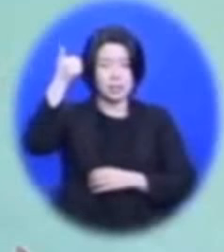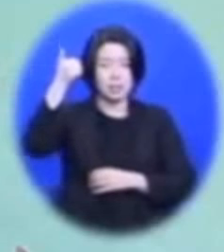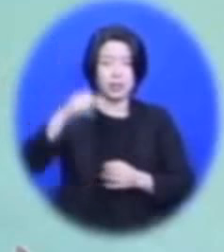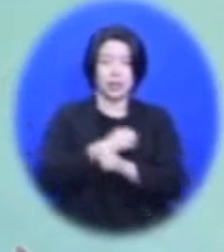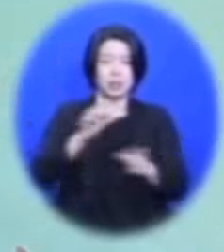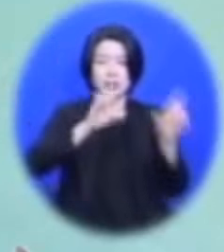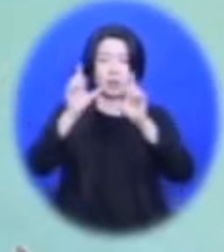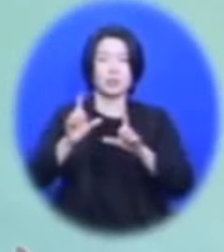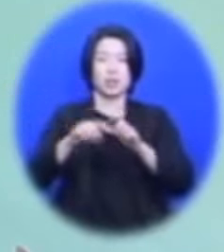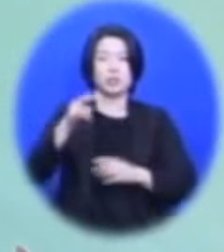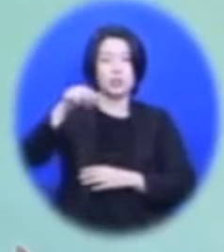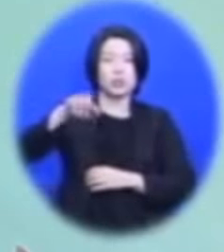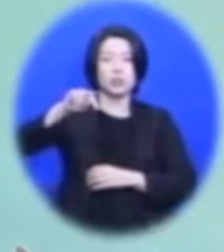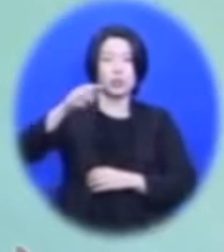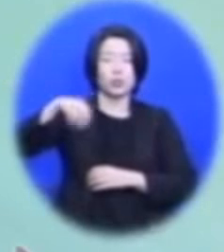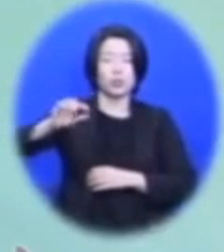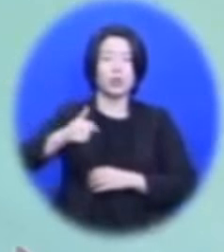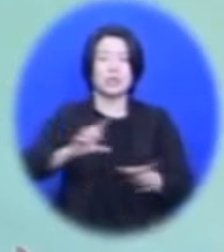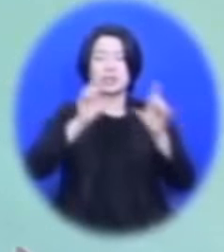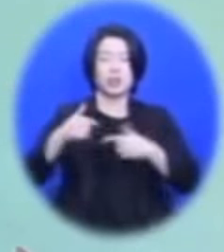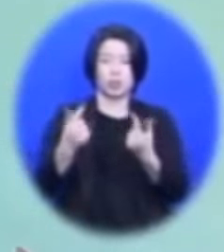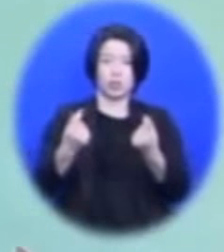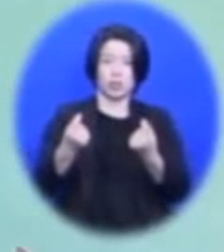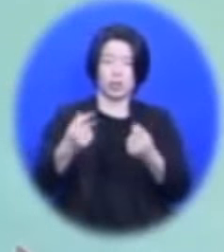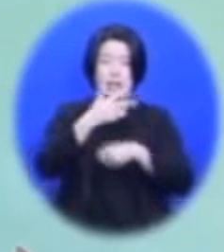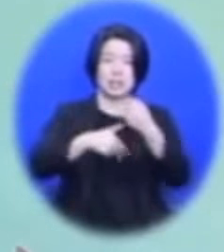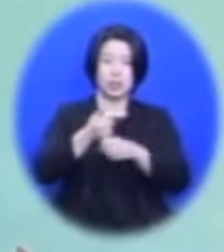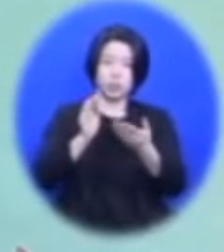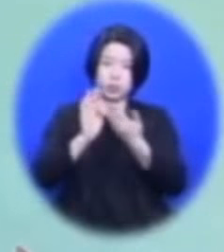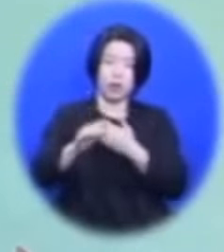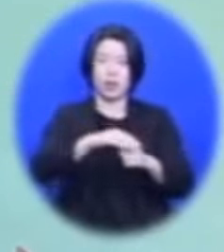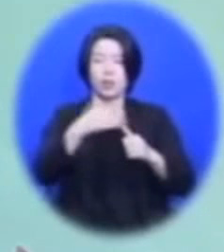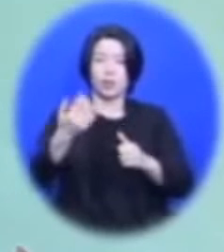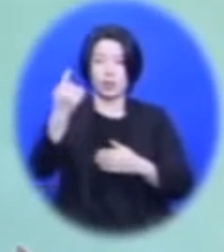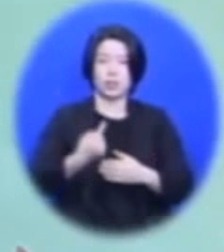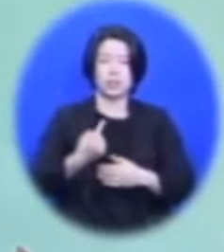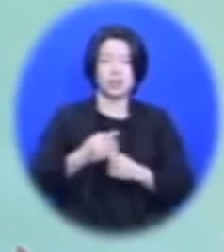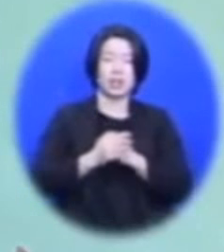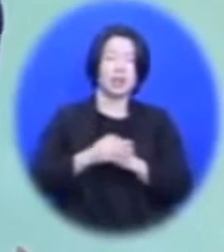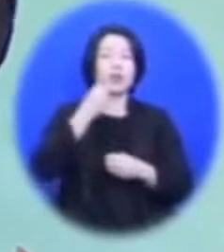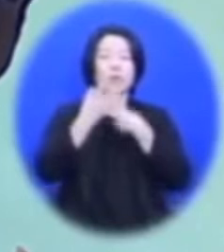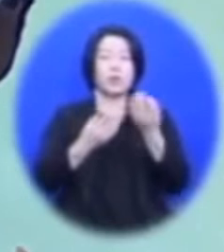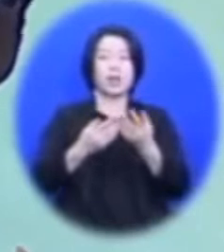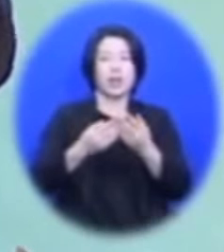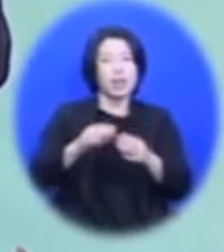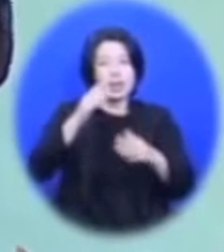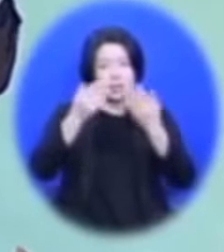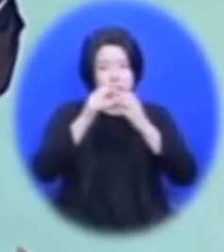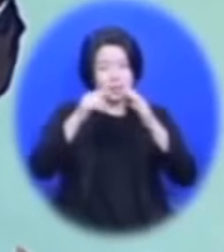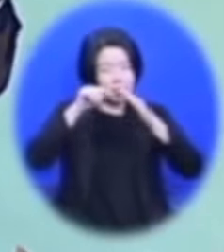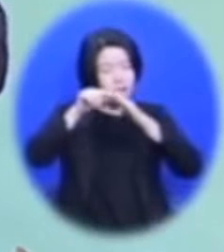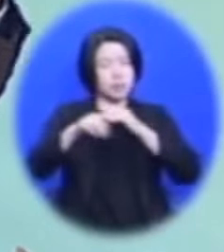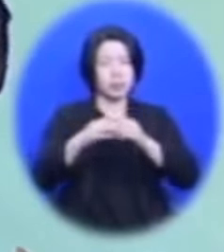생활이었어요. 그가 7년 뒤에 출옥했을 때 고백했습니다. 마치 깊은 산속에 있는 어느